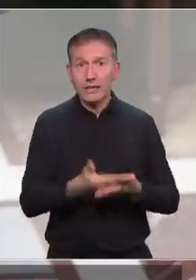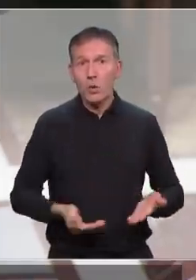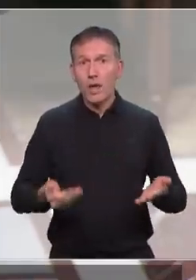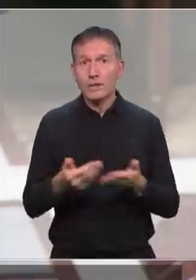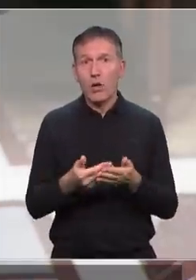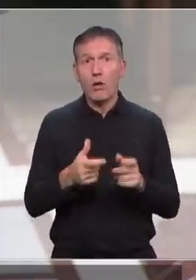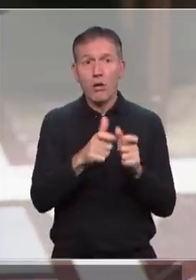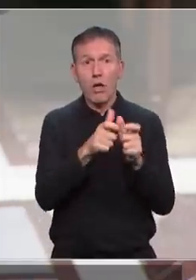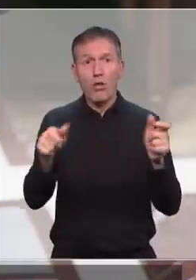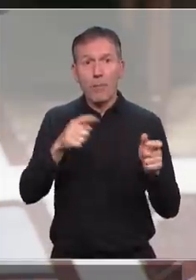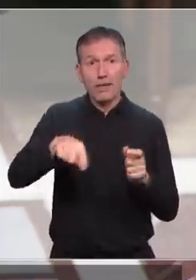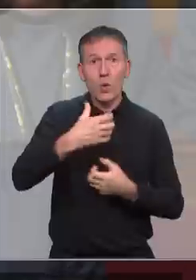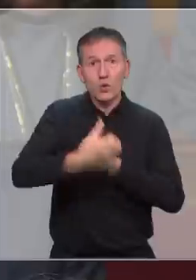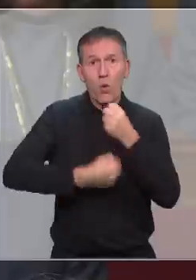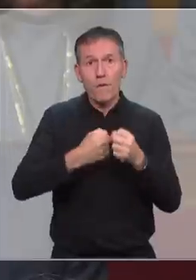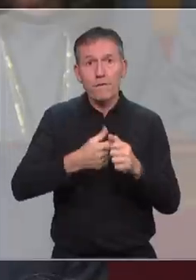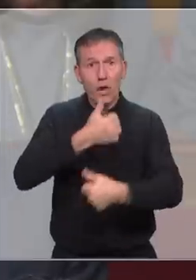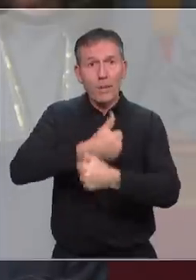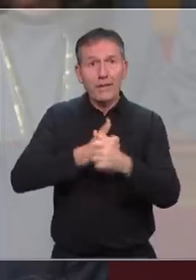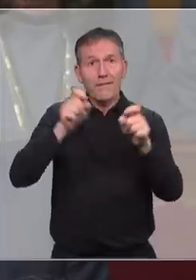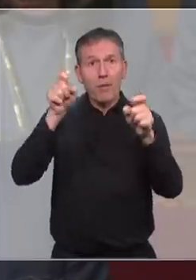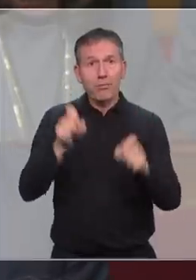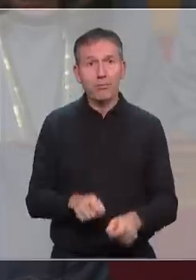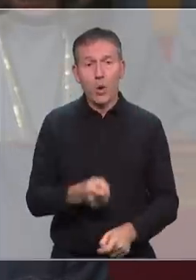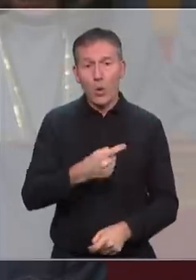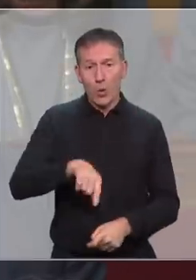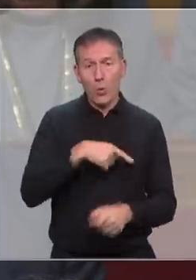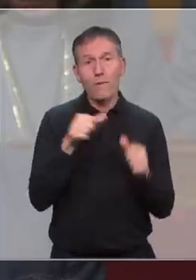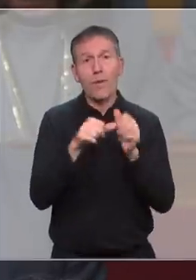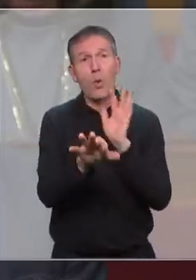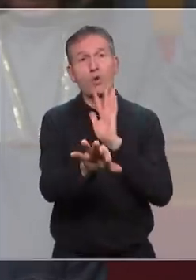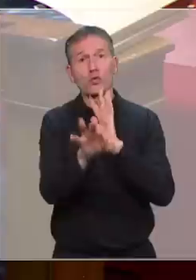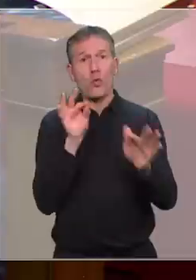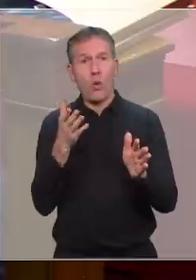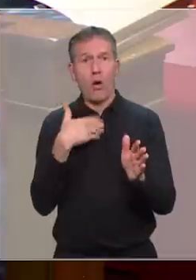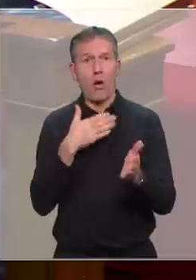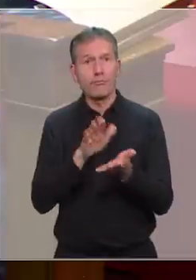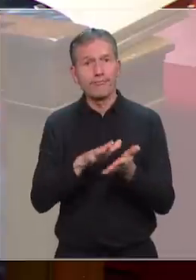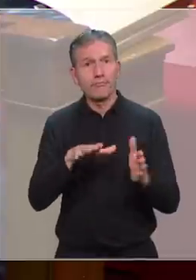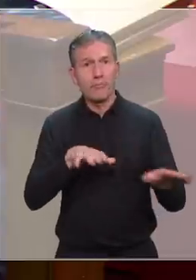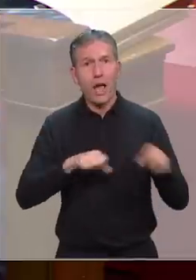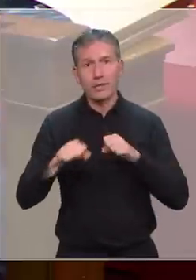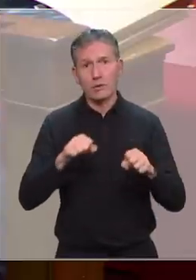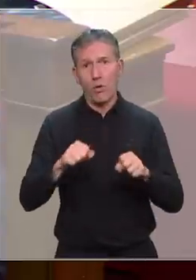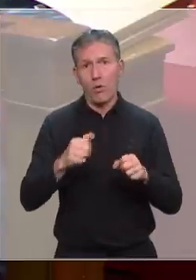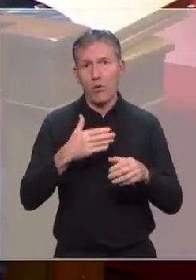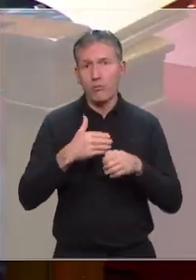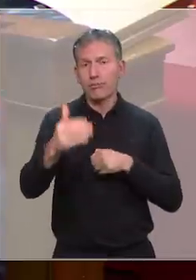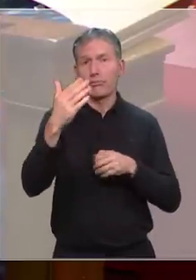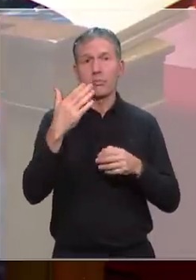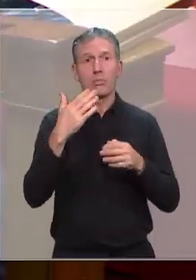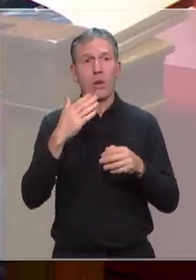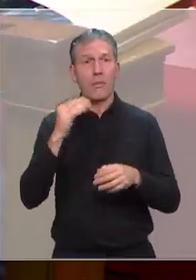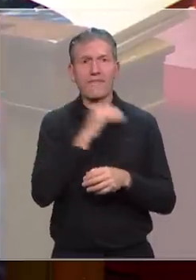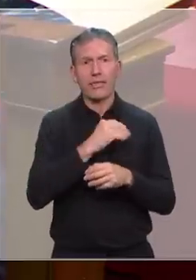les entreprises souffrent de pertes de compétitivité? Nous avons choisi la voie de l'action. La voie de l'action, c'est